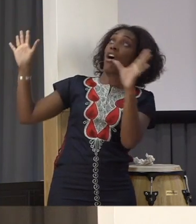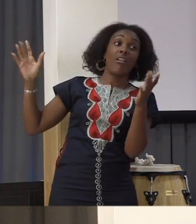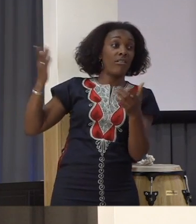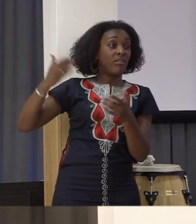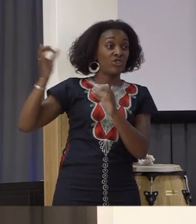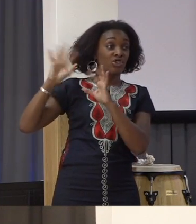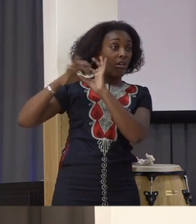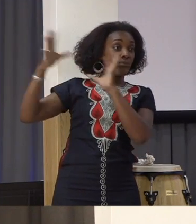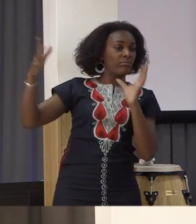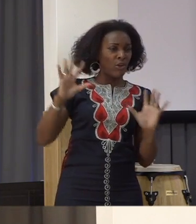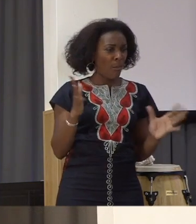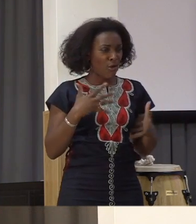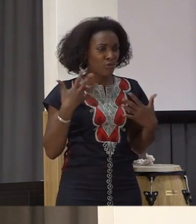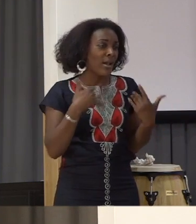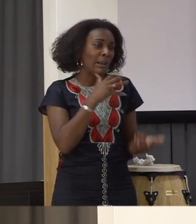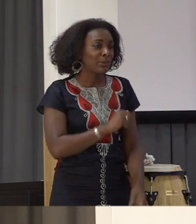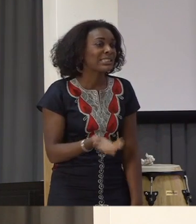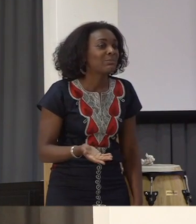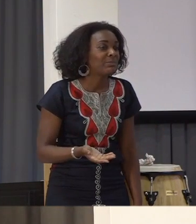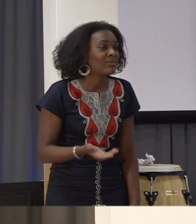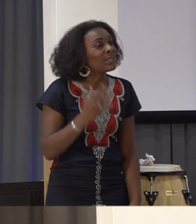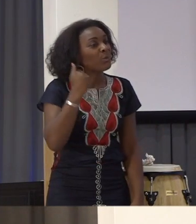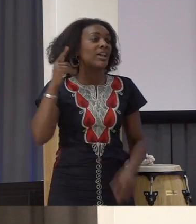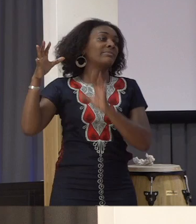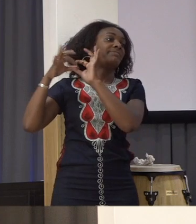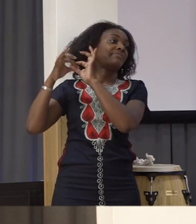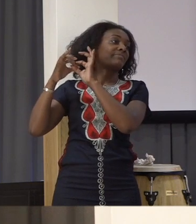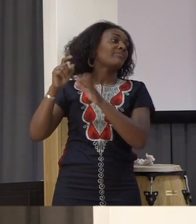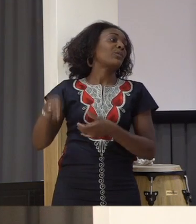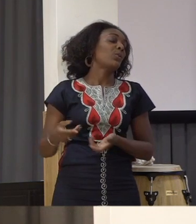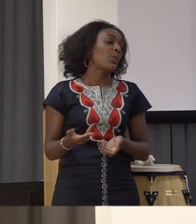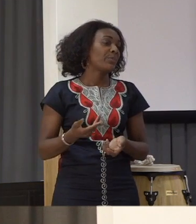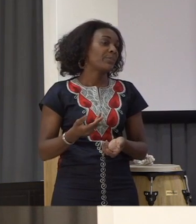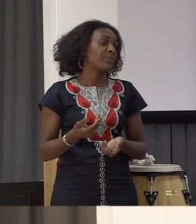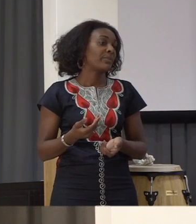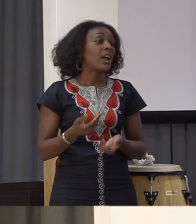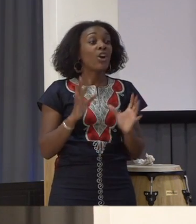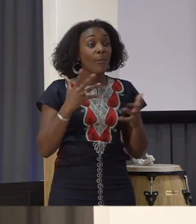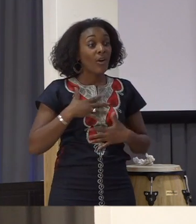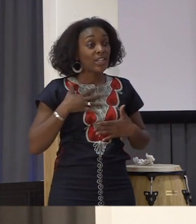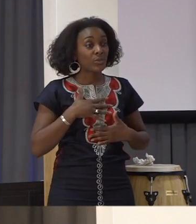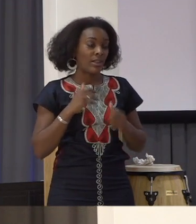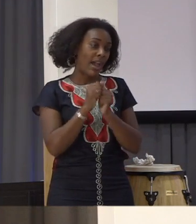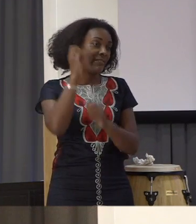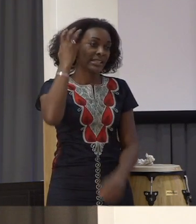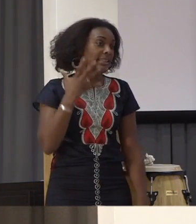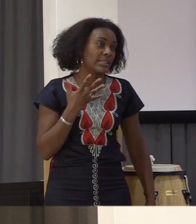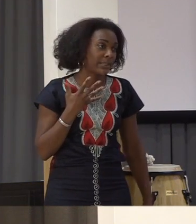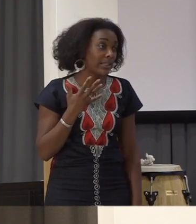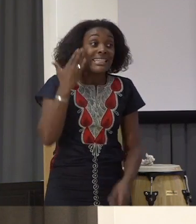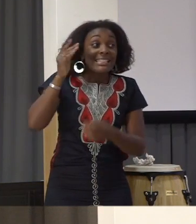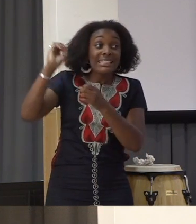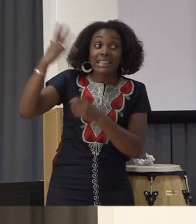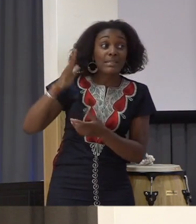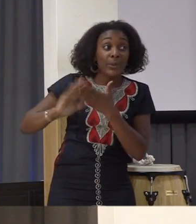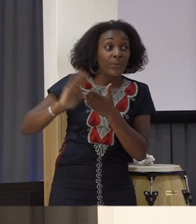Oui. C'est pour ça qu'il dit que lorsque tu dois te réjouir, c'est par le Saint-Esprit. Parce que le